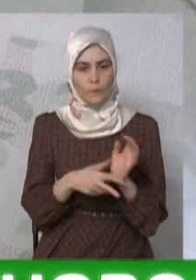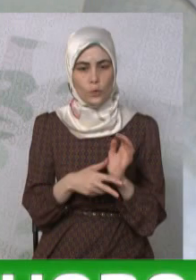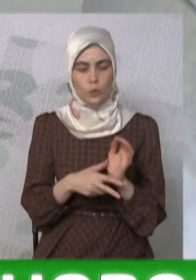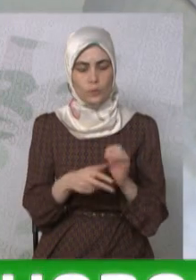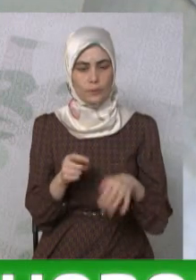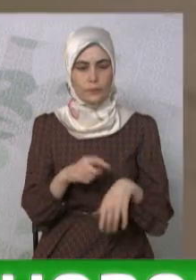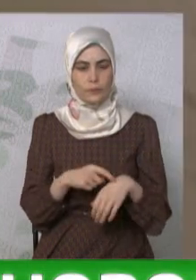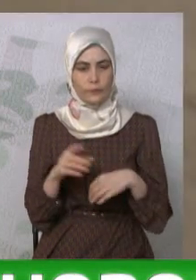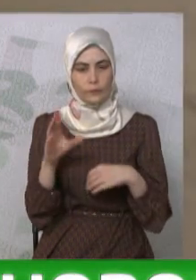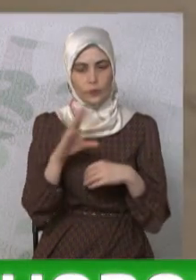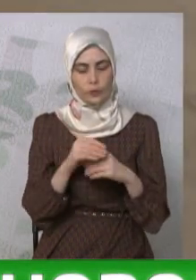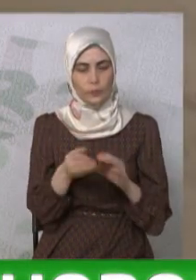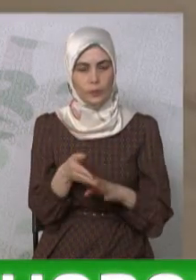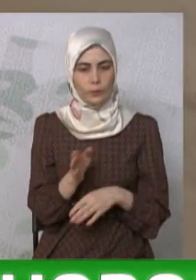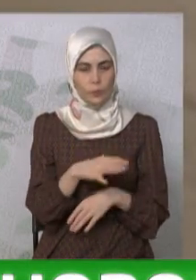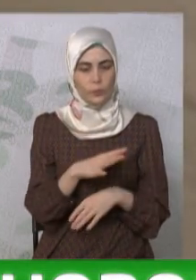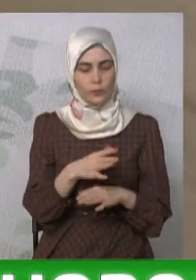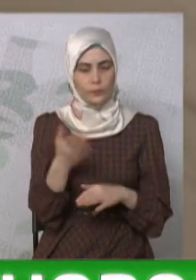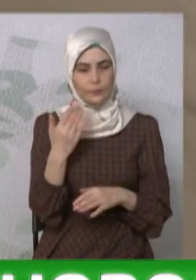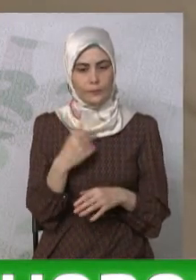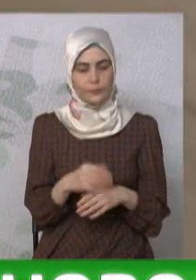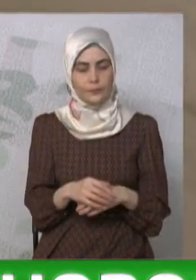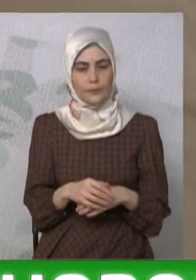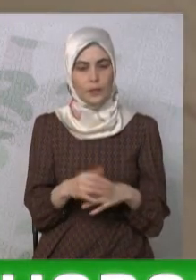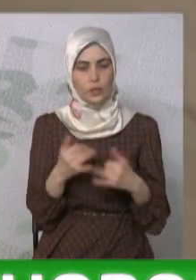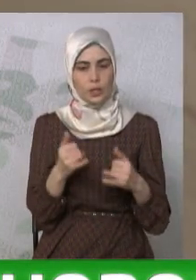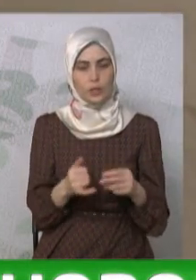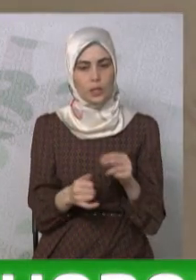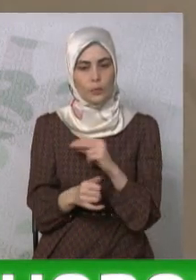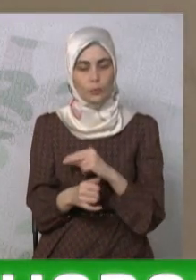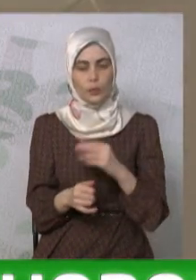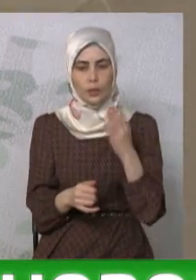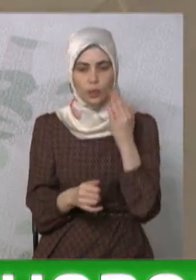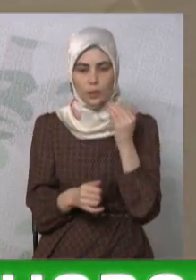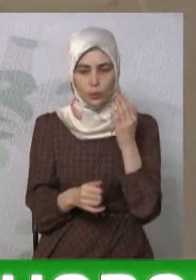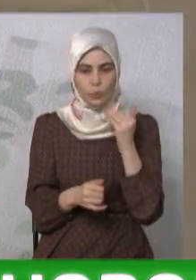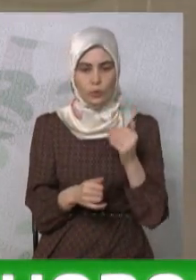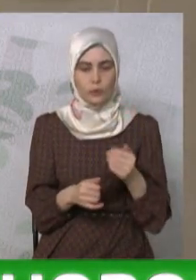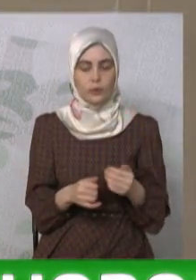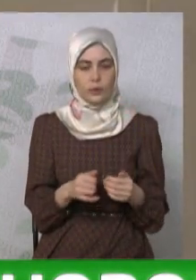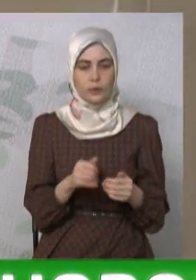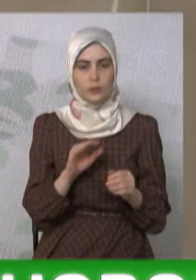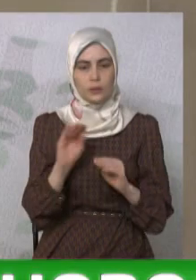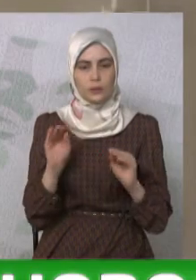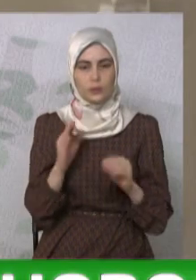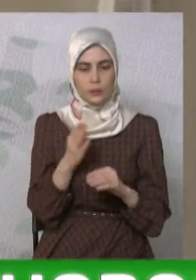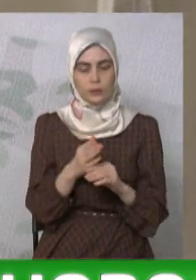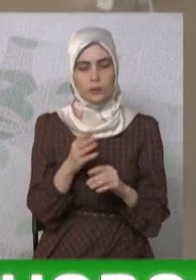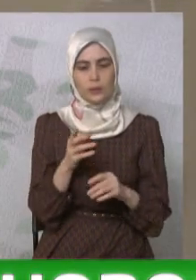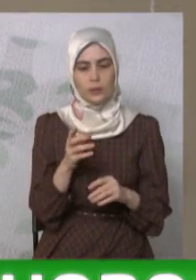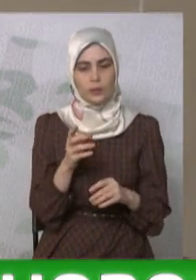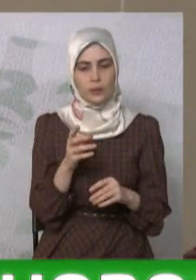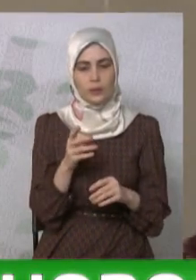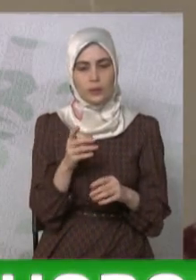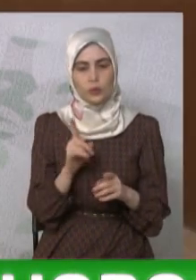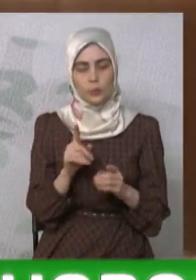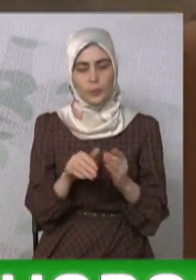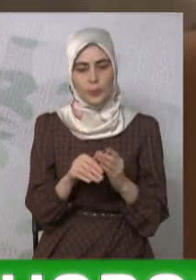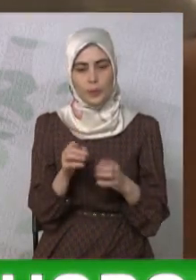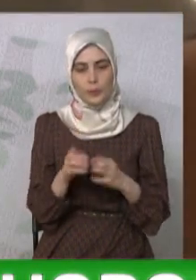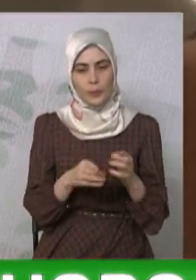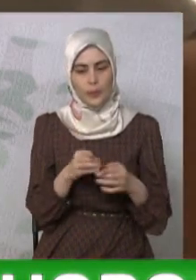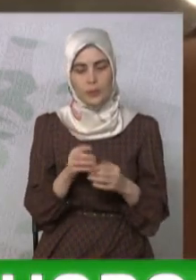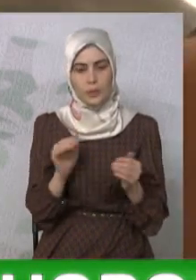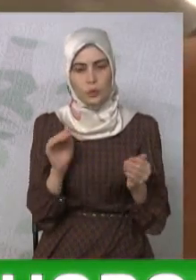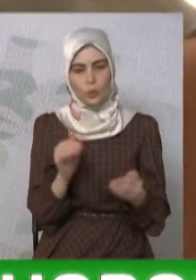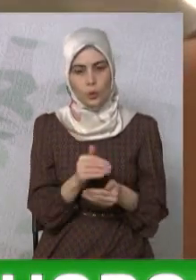и уходили. Сейчас работается легче. Оснащение отделения уже помогает проводить малоинвазивные операции, что помогает